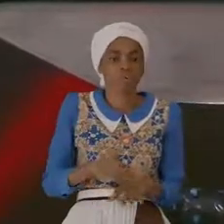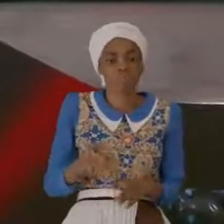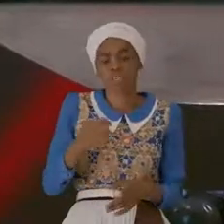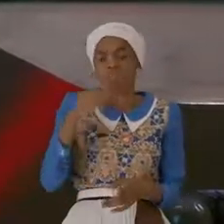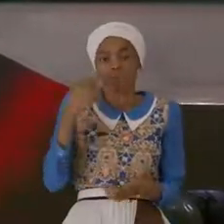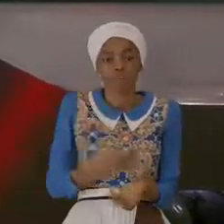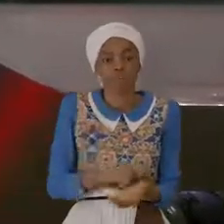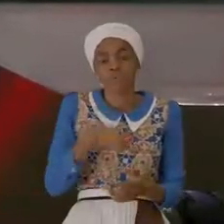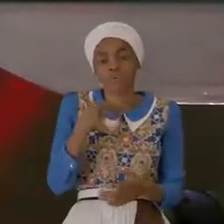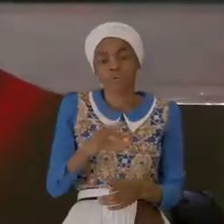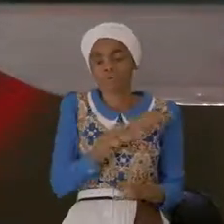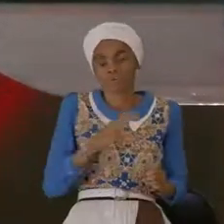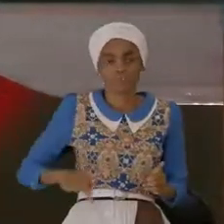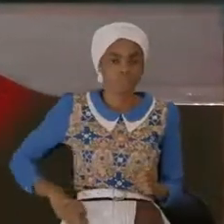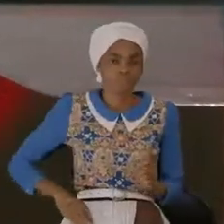l'évangile de Christ.